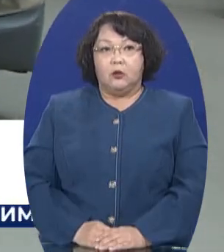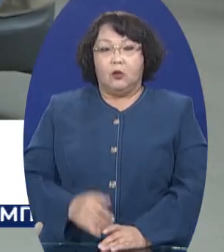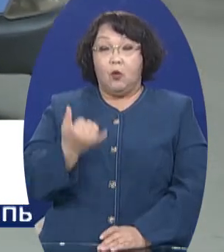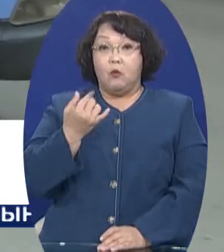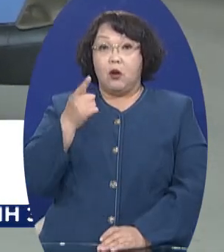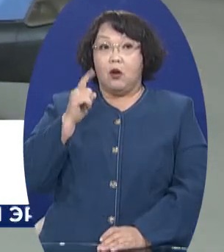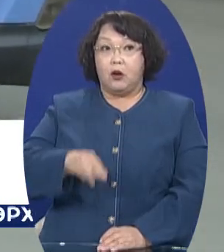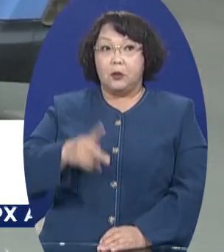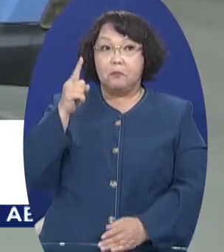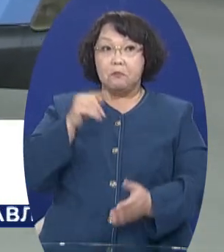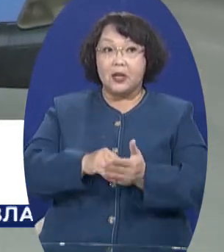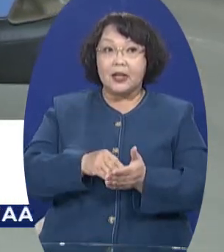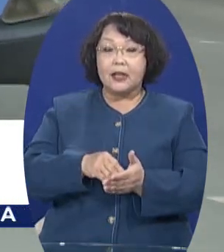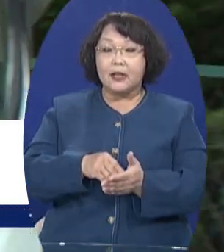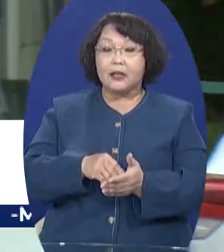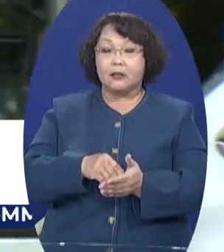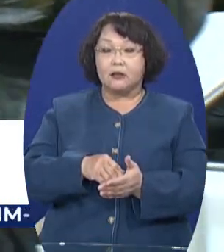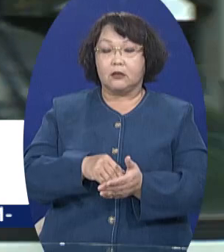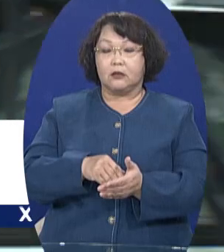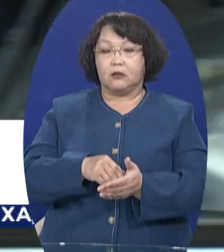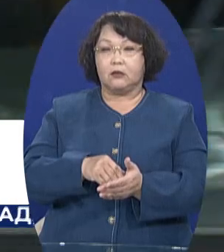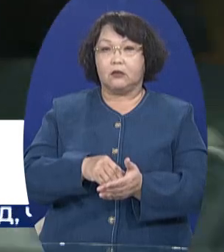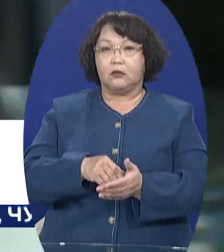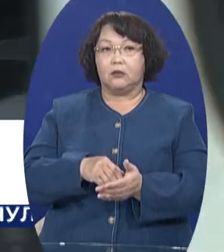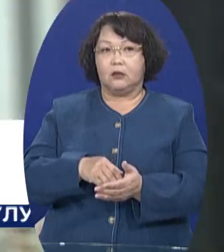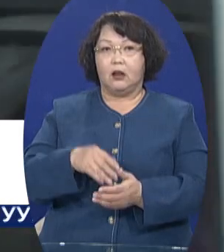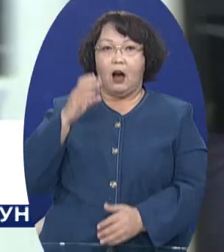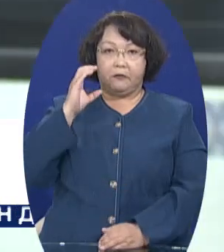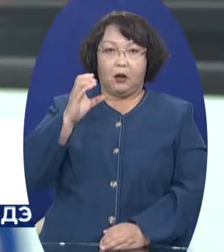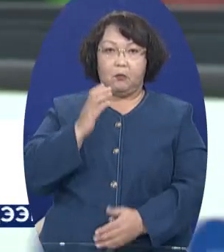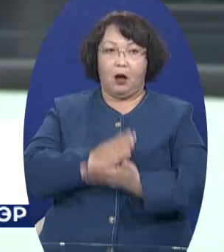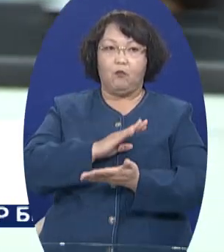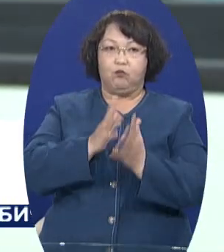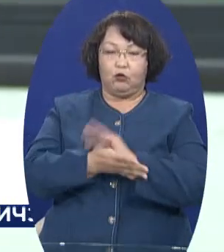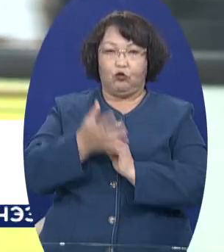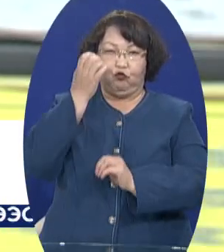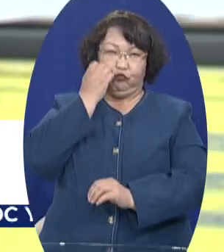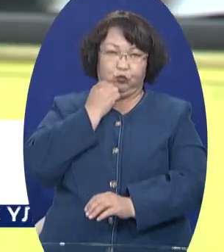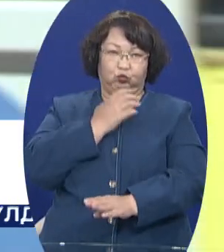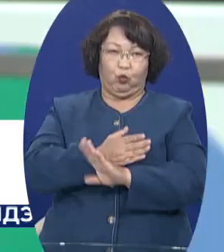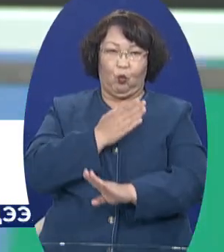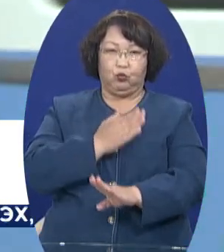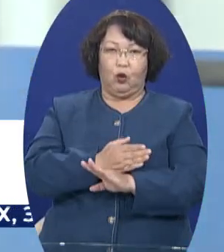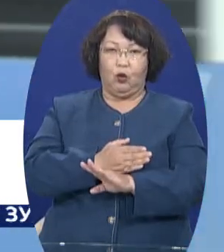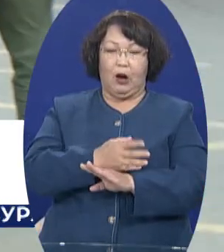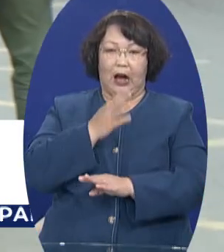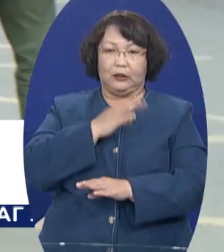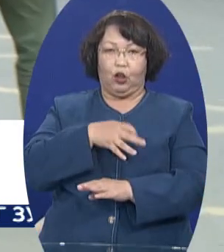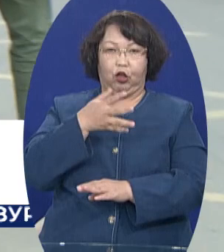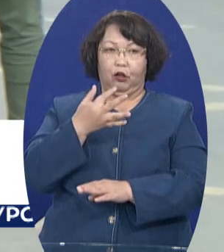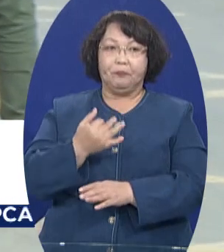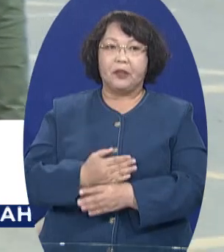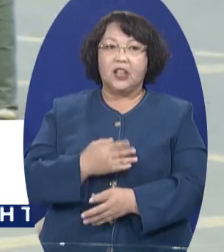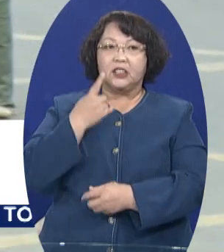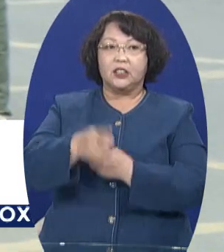Нийслэлд 1000 орчим нийтийн тээвэр үйлчилгээнд явж байна. Эдгээрийн дийлэнх нь ашиглалтын хугацаа хэтэрсэн. Тэгвэл жилийн жилд тулгардаг энэ асуудлыг энэ